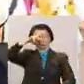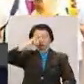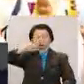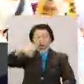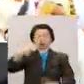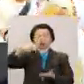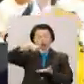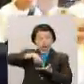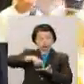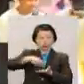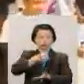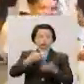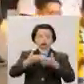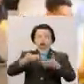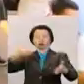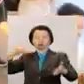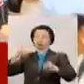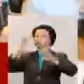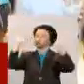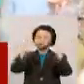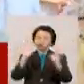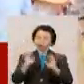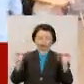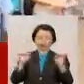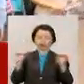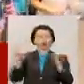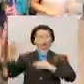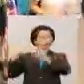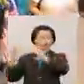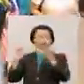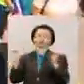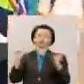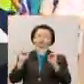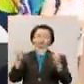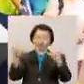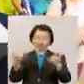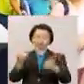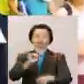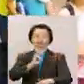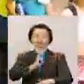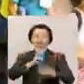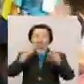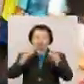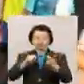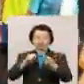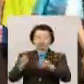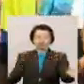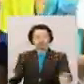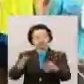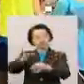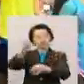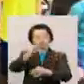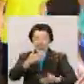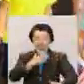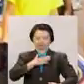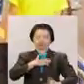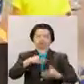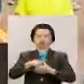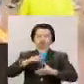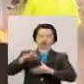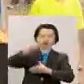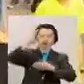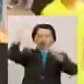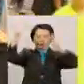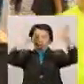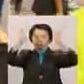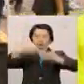ini. Dan sebelum ini memang tidak pernah kita rasakan sambutan sebegini. Dan saya juga cuba menyemarakkan diri saya dalam semangat Malaysia